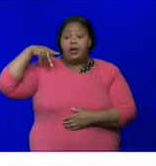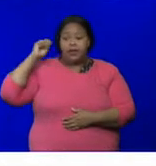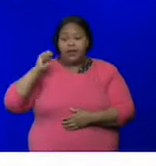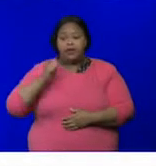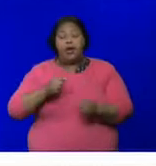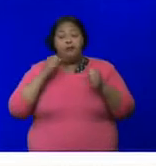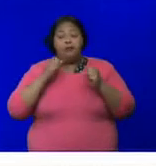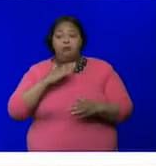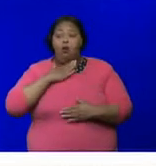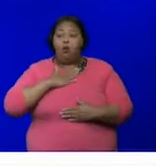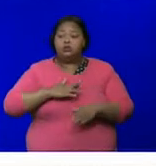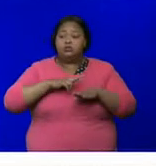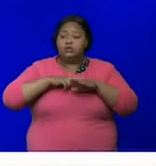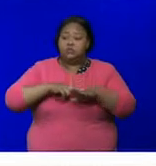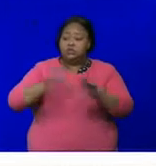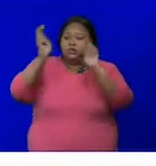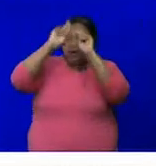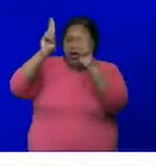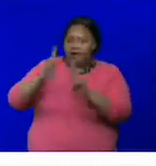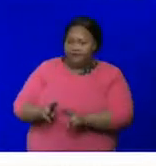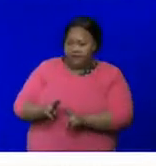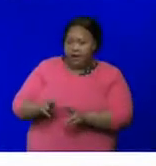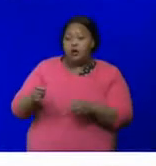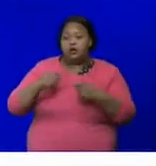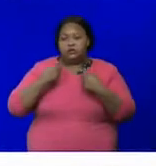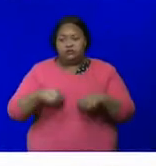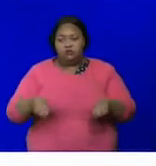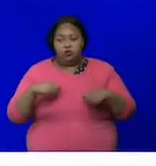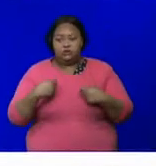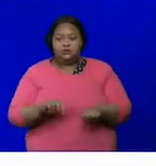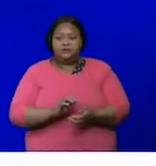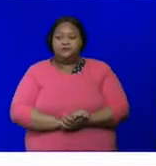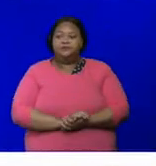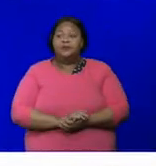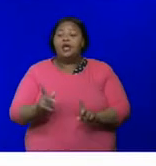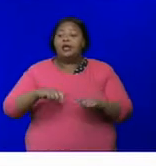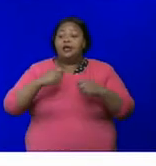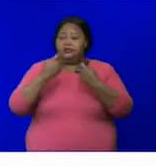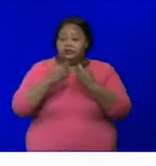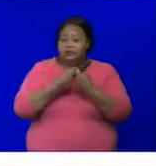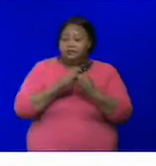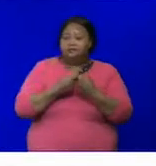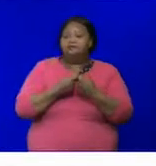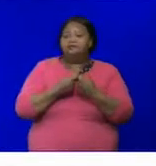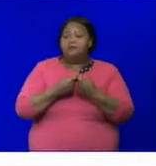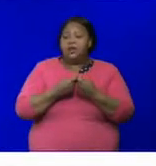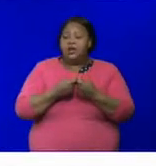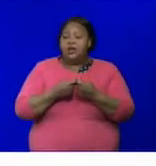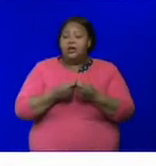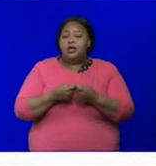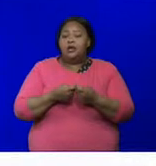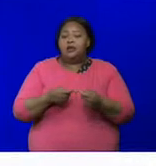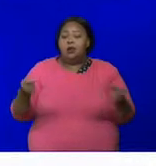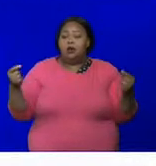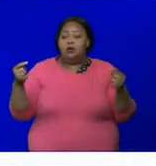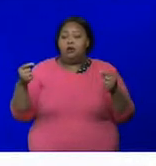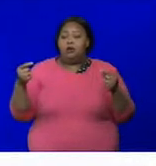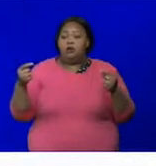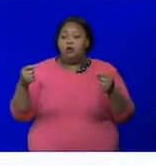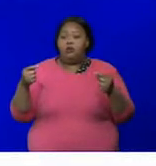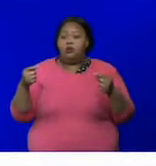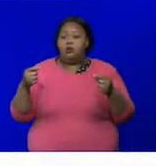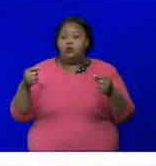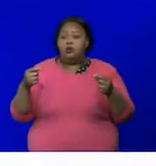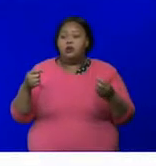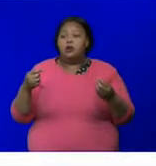limelele livekati le-Afrika kahle kule midlalo. Leli khethelo linemidlalo lemikhulu lefaka ikhathi umdlalo we-Taliyane kanye ne-Puerto